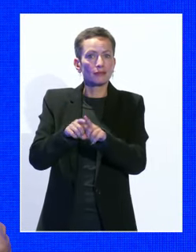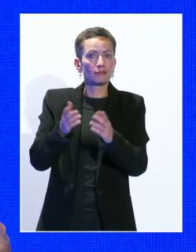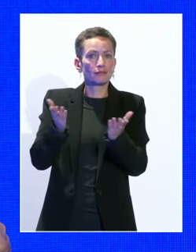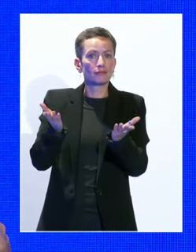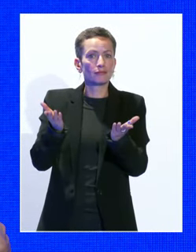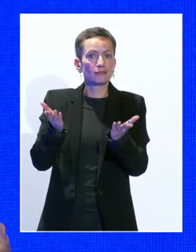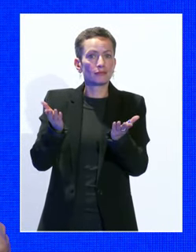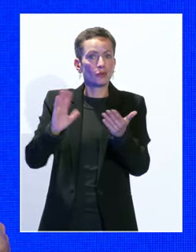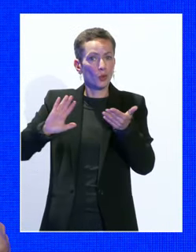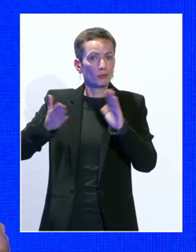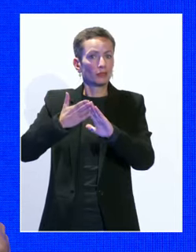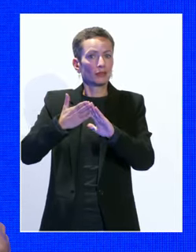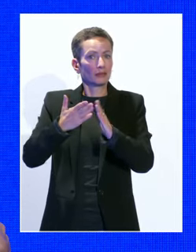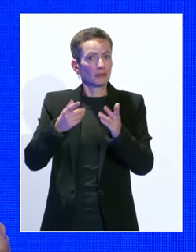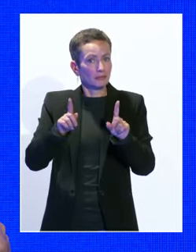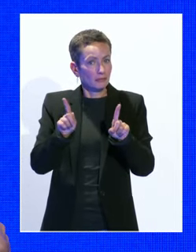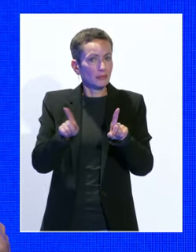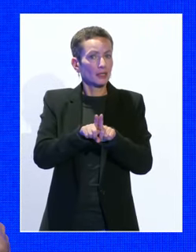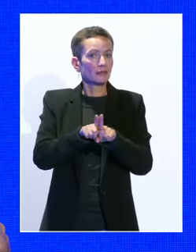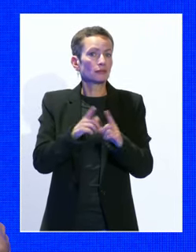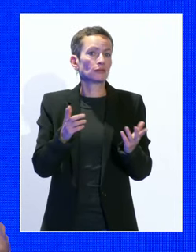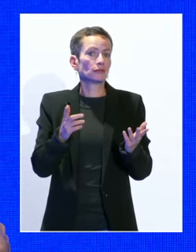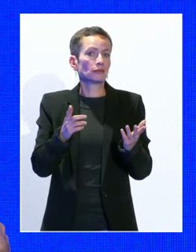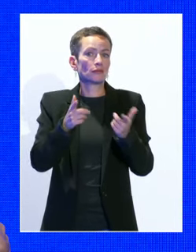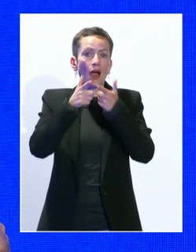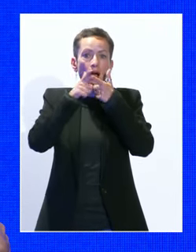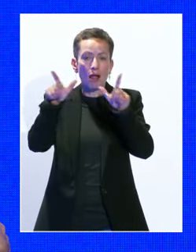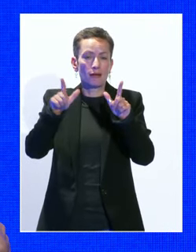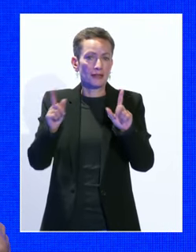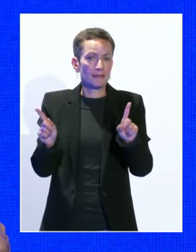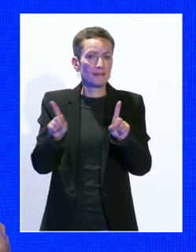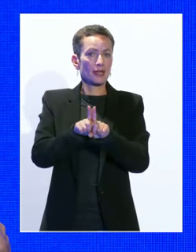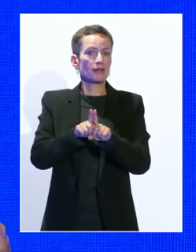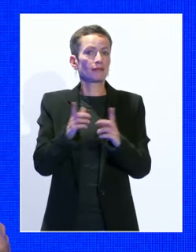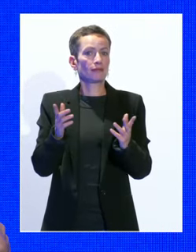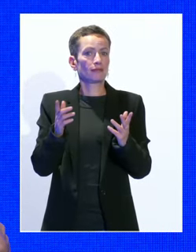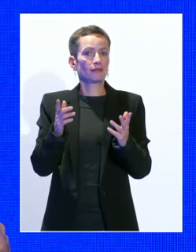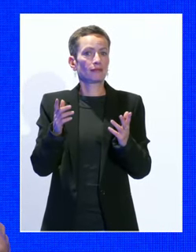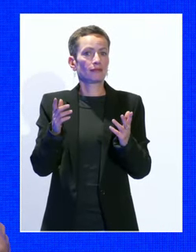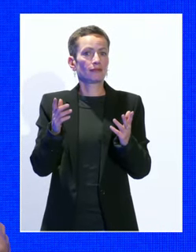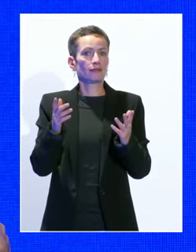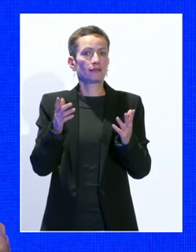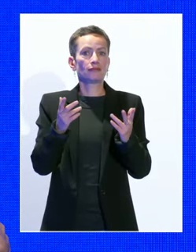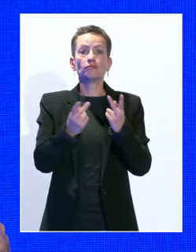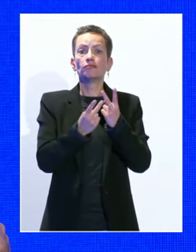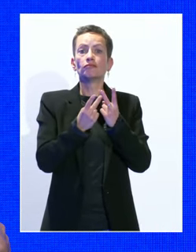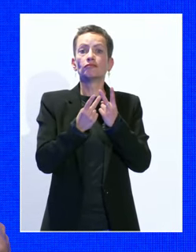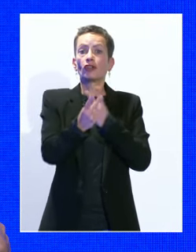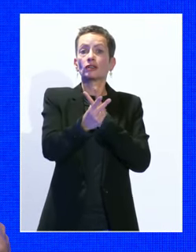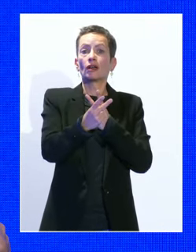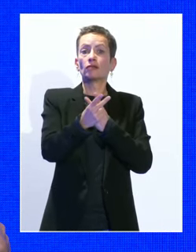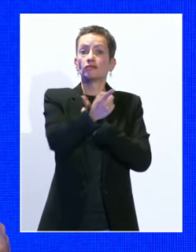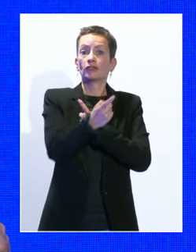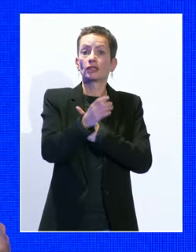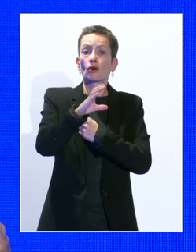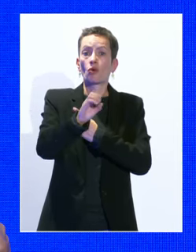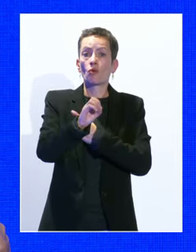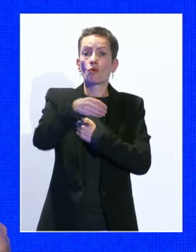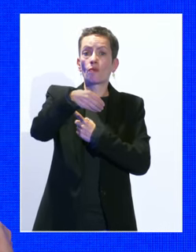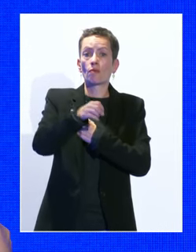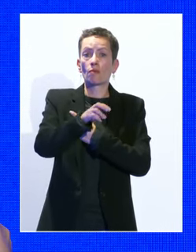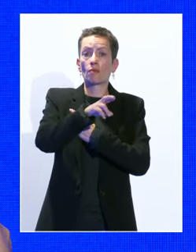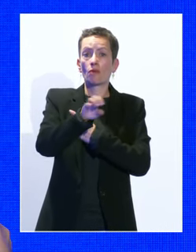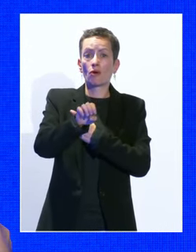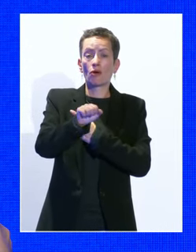sont les mêmes communautés, ce sont les mêmes langues entre nos voisins comoriens et